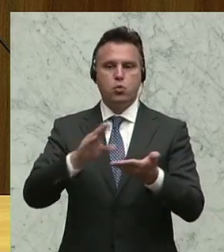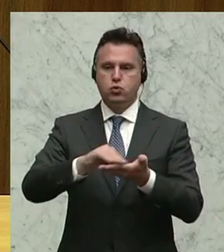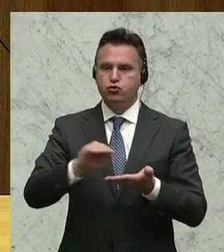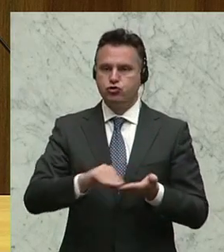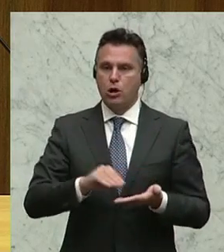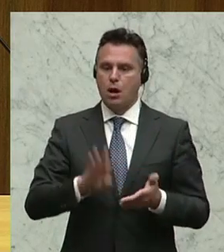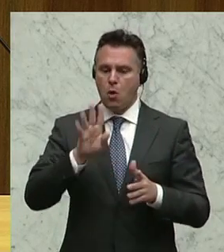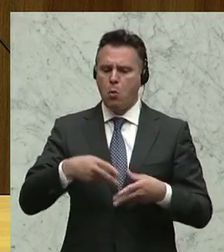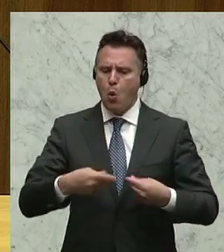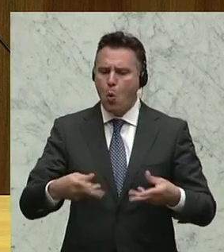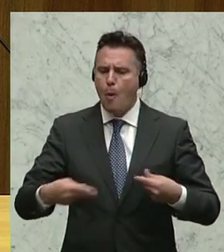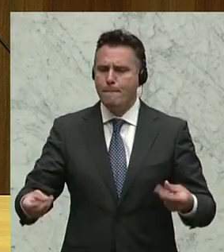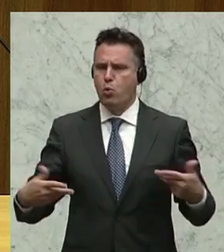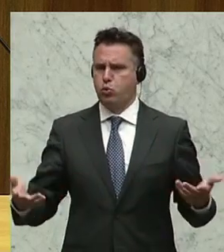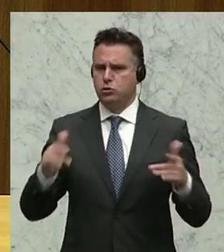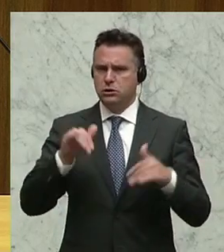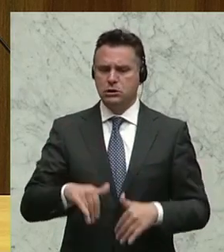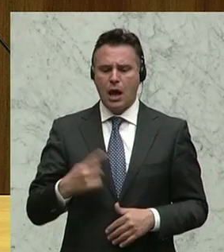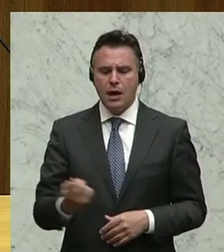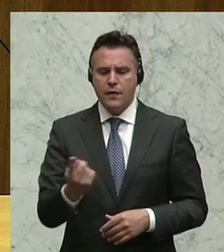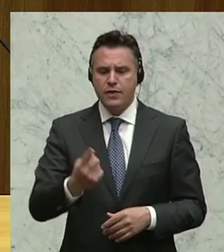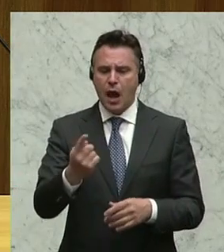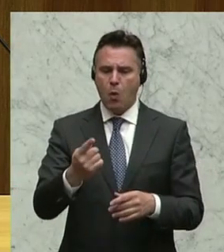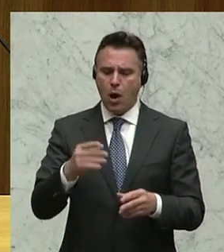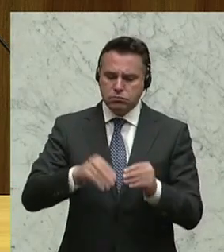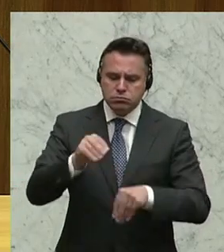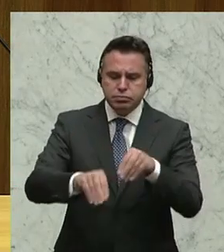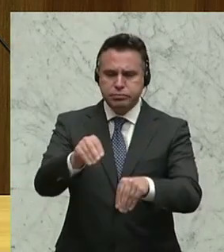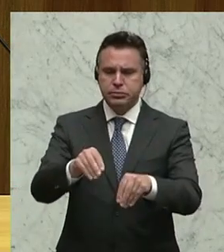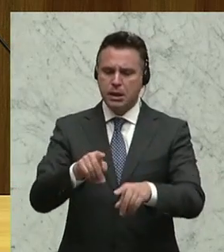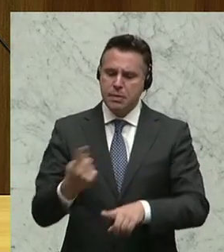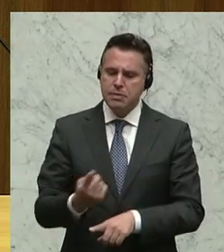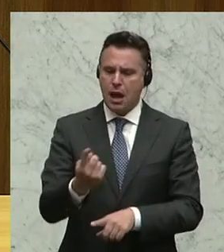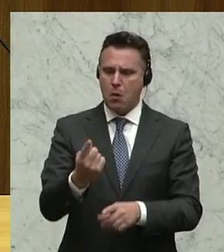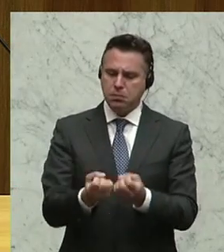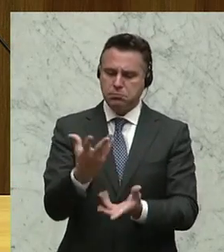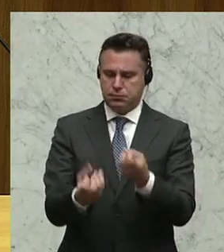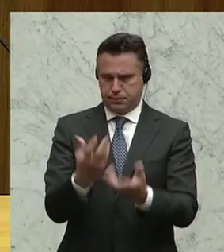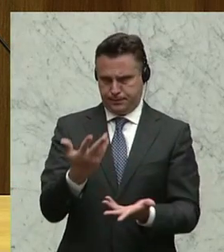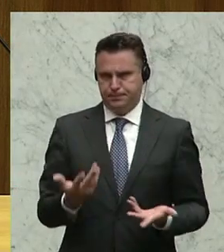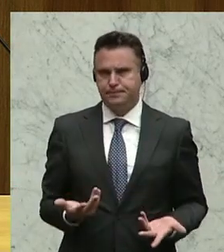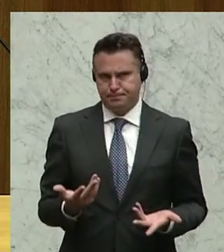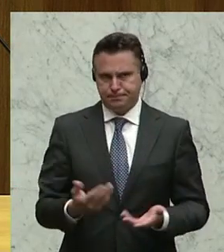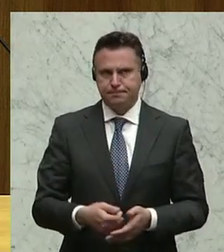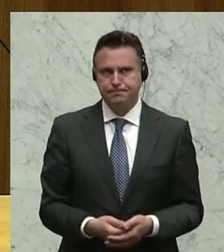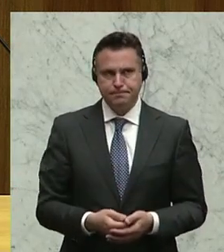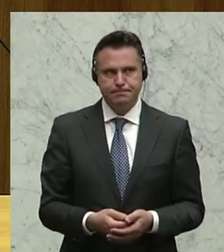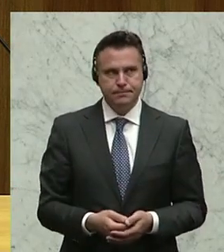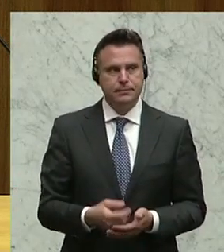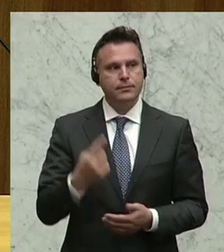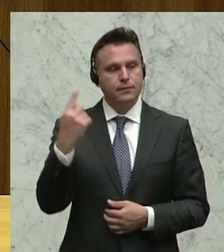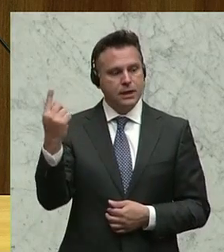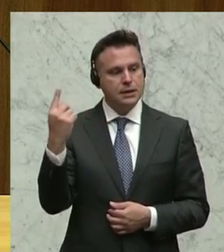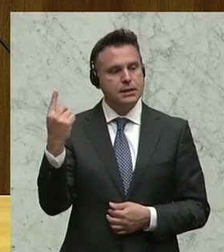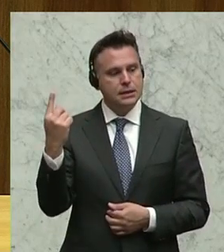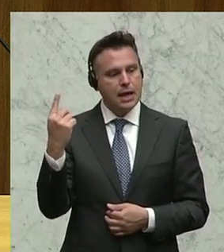über Humus, über Permakultur und über deren Nachhaltigkeit. Er selbst bezeichnet sich oder sagt von sich selbst,